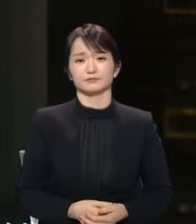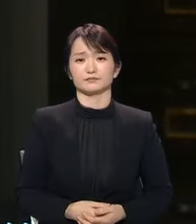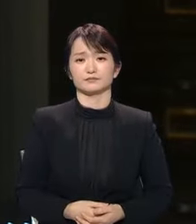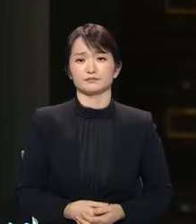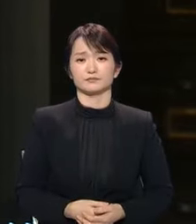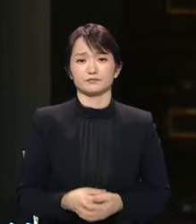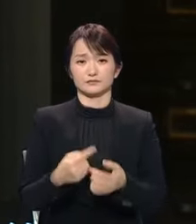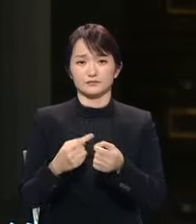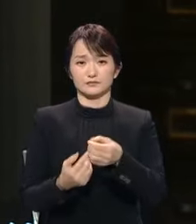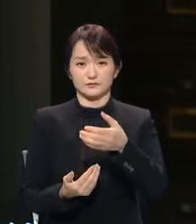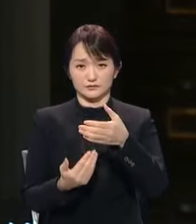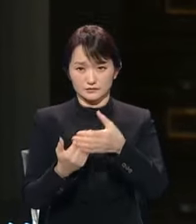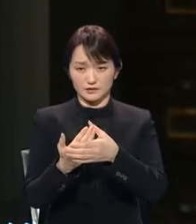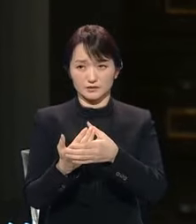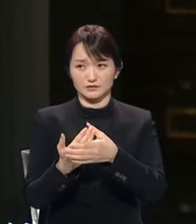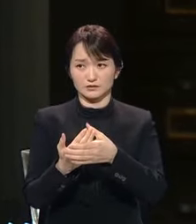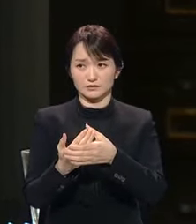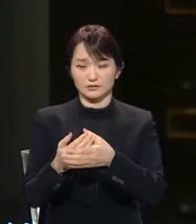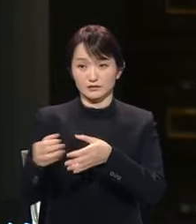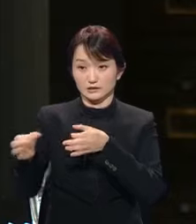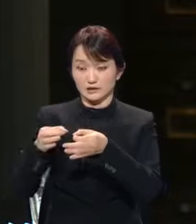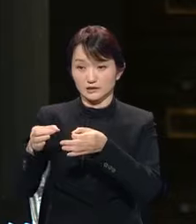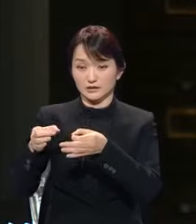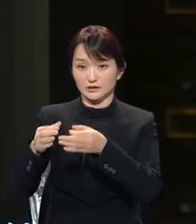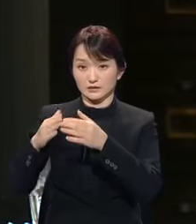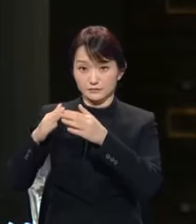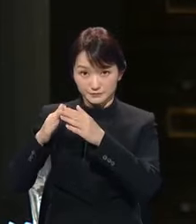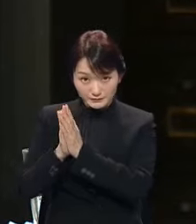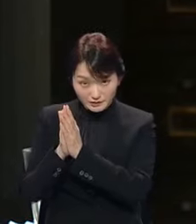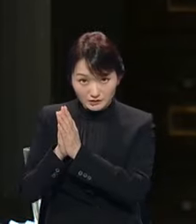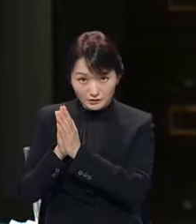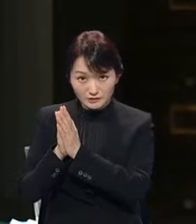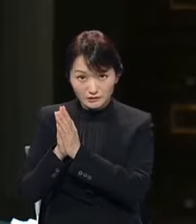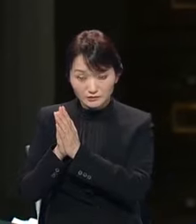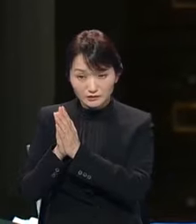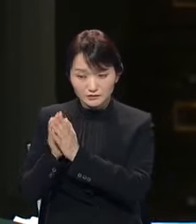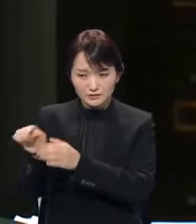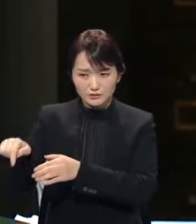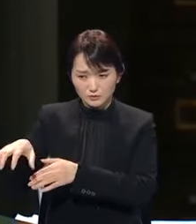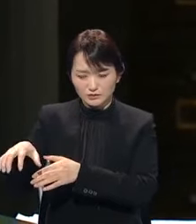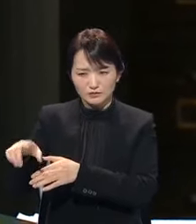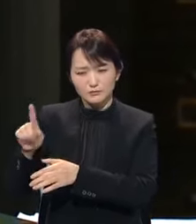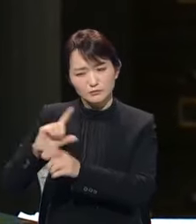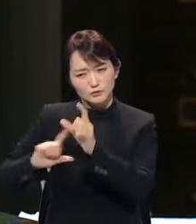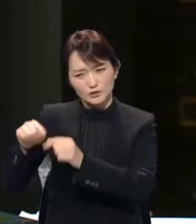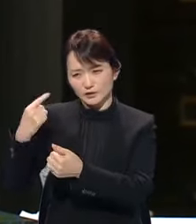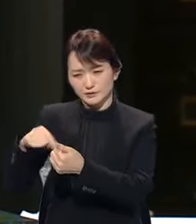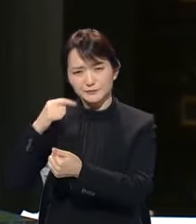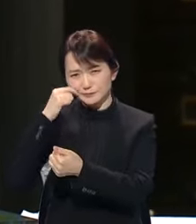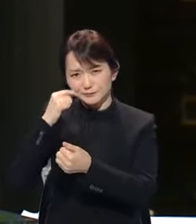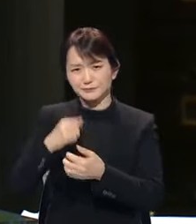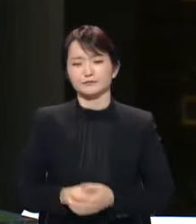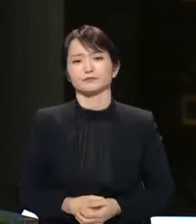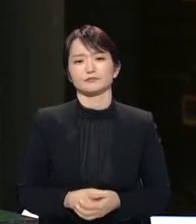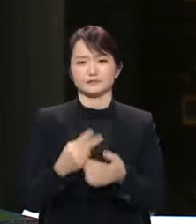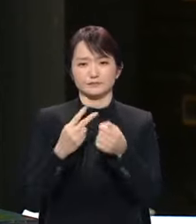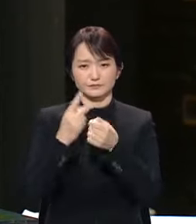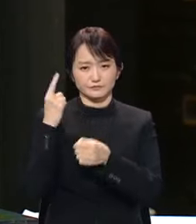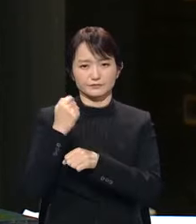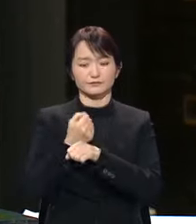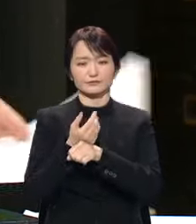번째 사건. 일단 폐쇄는 됐습니다. 뭐 당연히 저기서 더 뭘 할 수가 없겠죠. 자, 일단 첫 번째 사건 정리하고요. 두